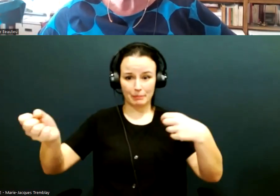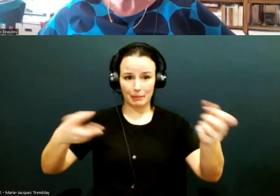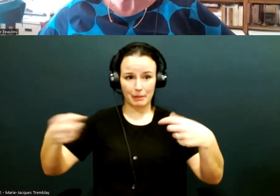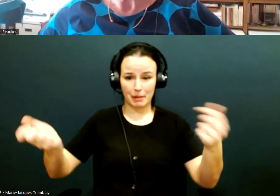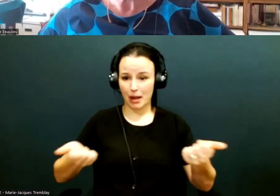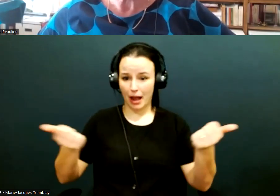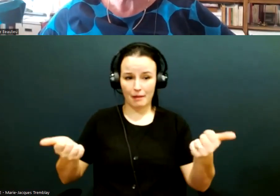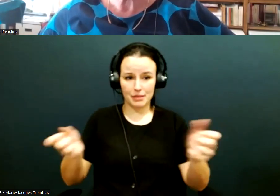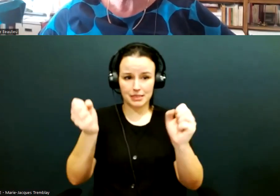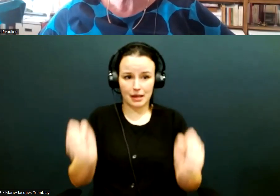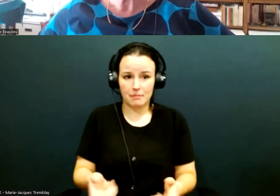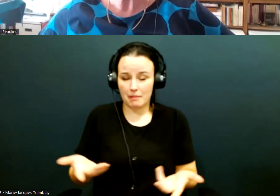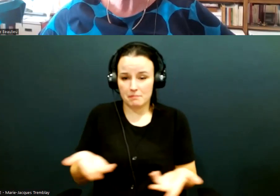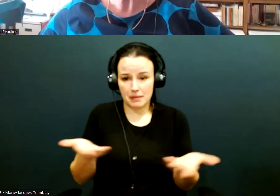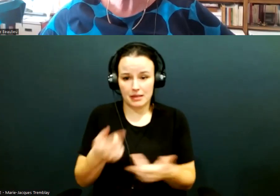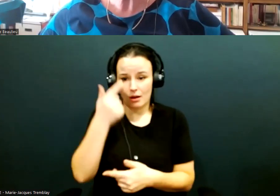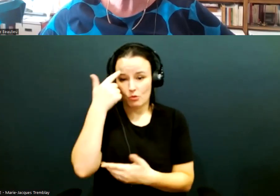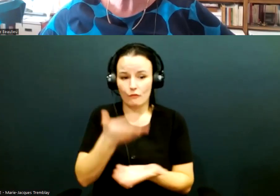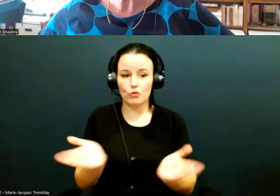Il est là pour vous. Oui.